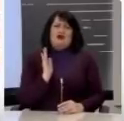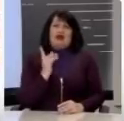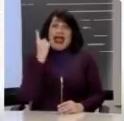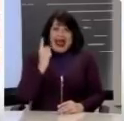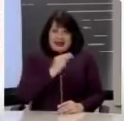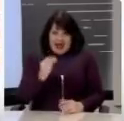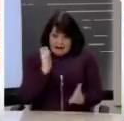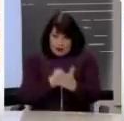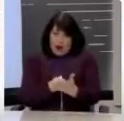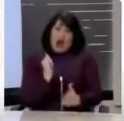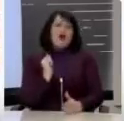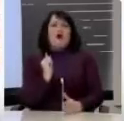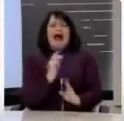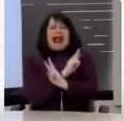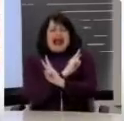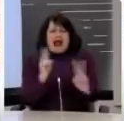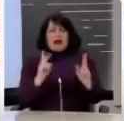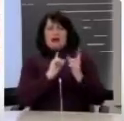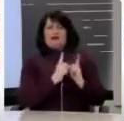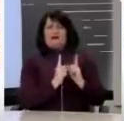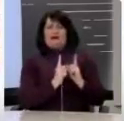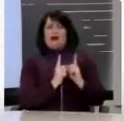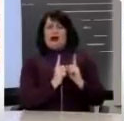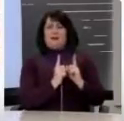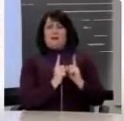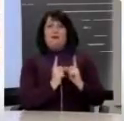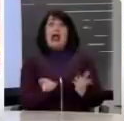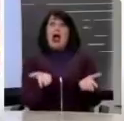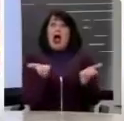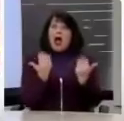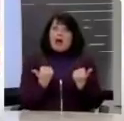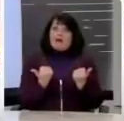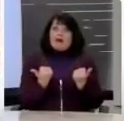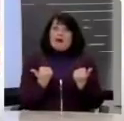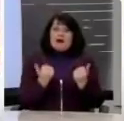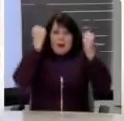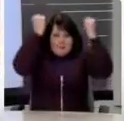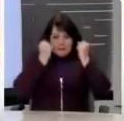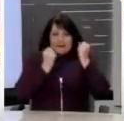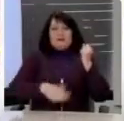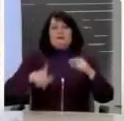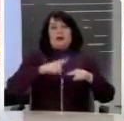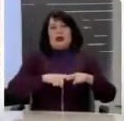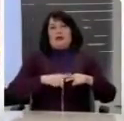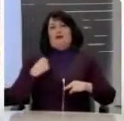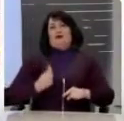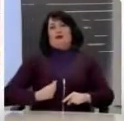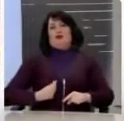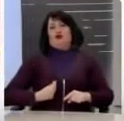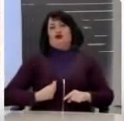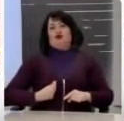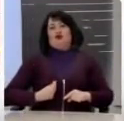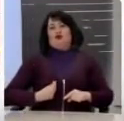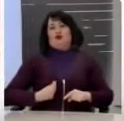ευρώ και που είναι απόλυτα καθαρή και που αν δεν γίνει θα είναι προζημία του ελληνικού δημοσίου.